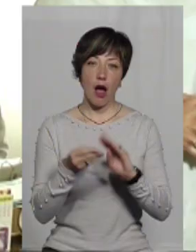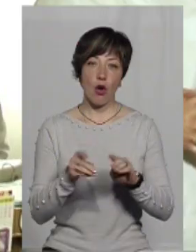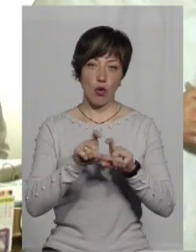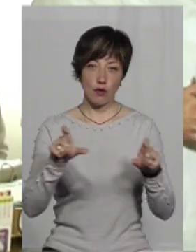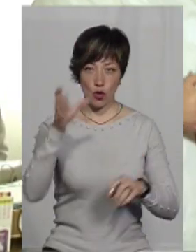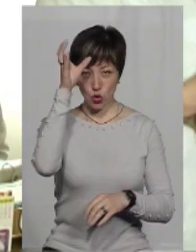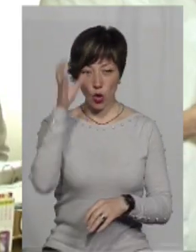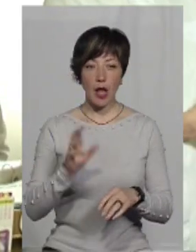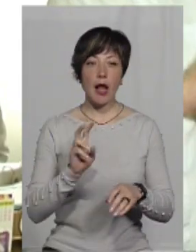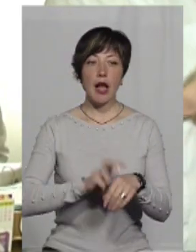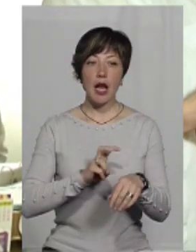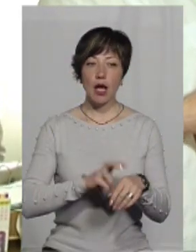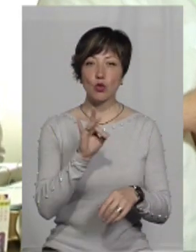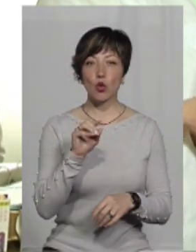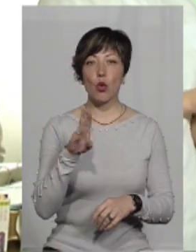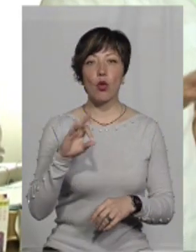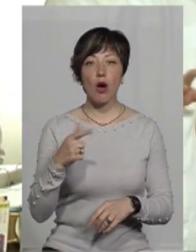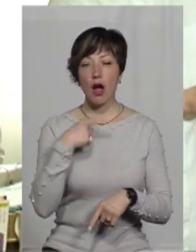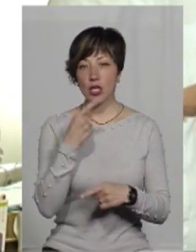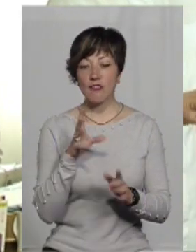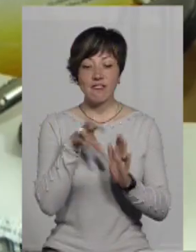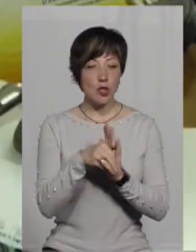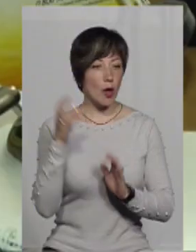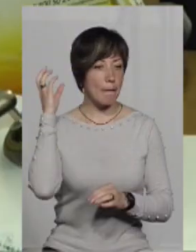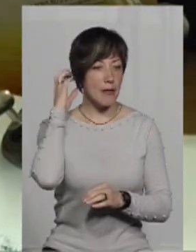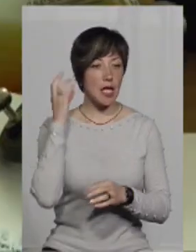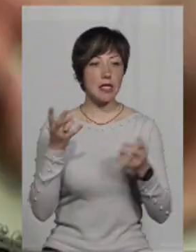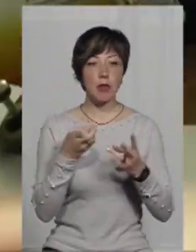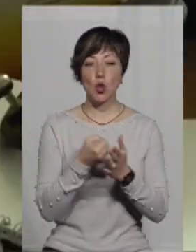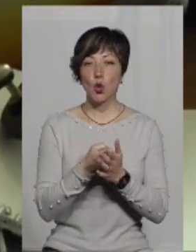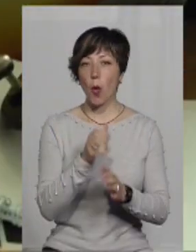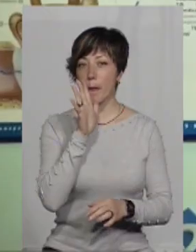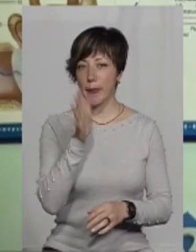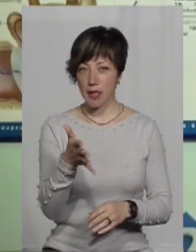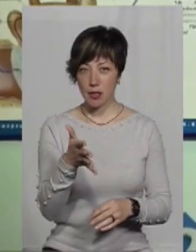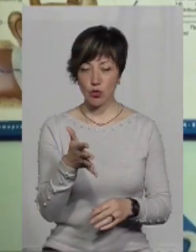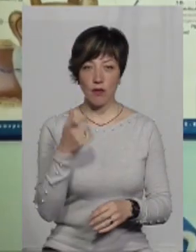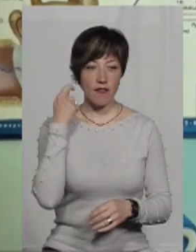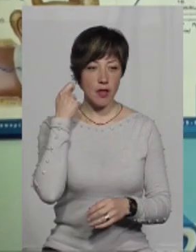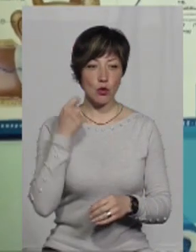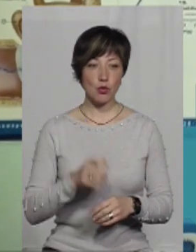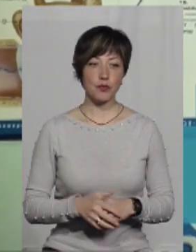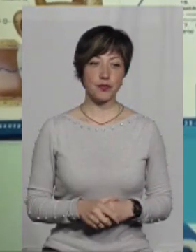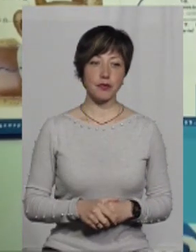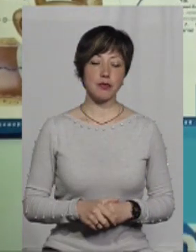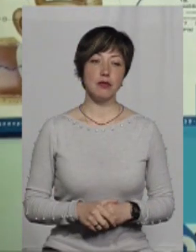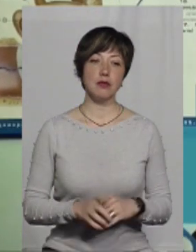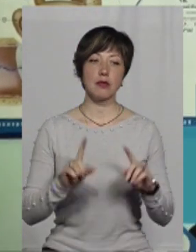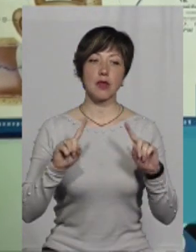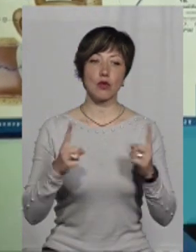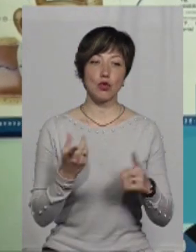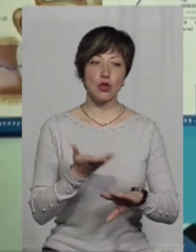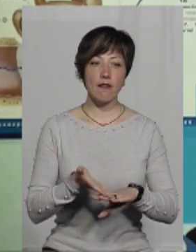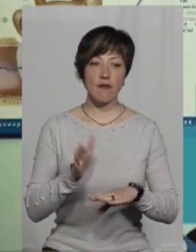школу. Лікар-сурдолог Людмила Мусат каже, вживлювати імплантат слід до 5-річного віку. Дуже важко відкоригувати